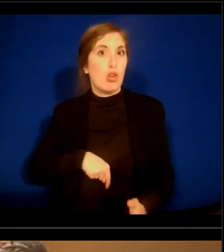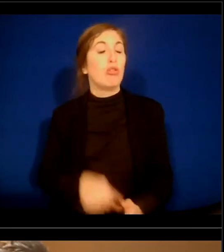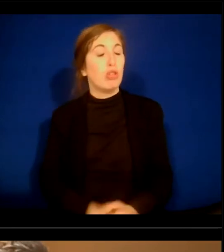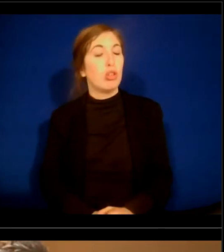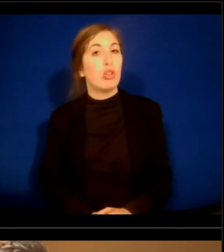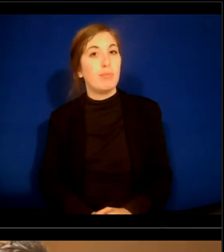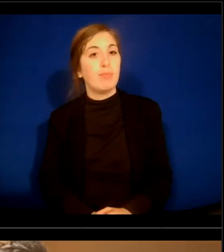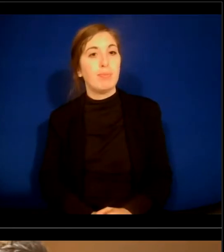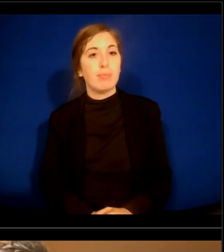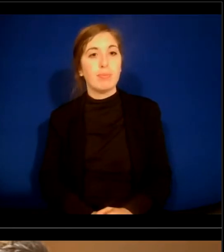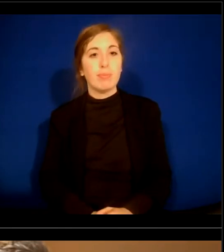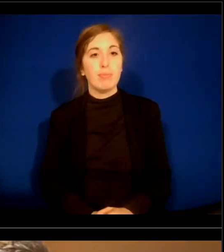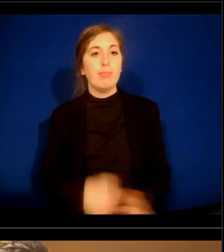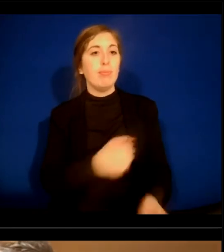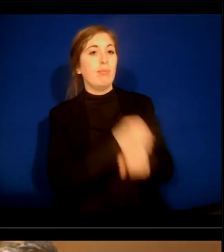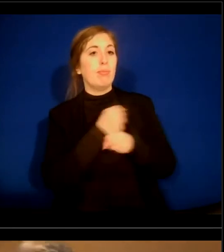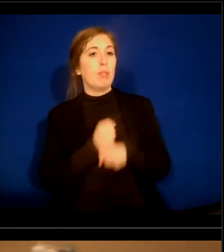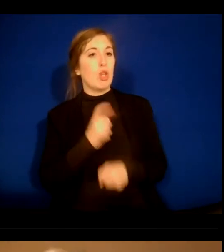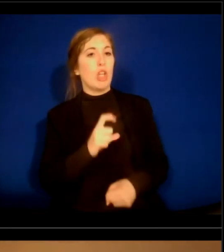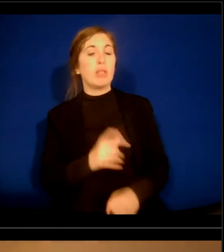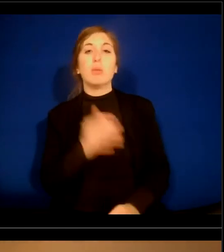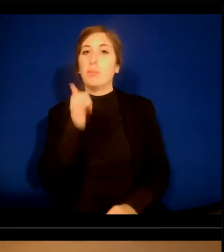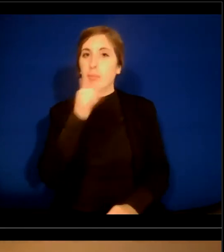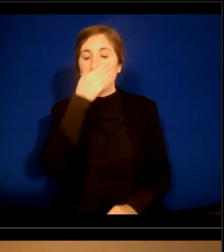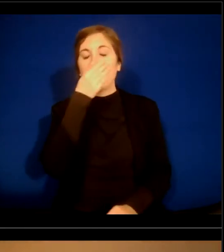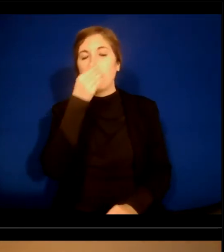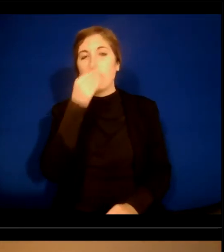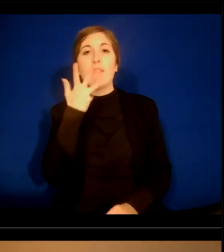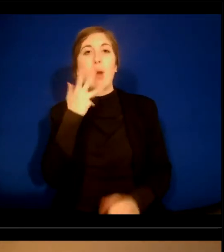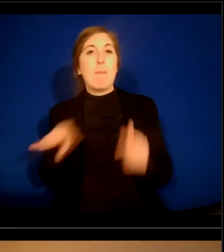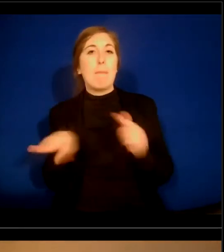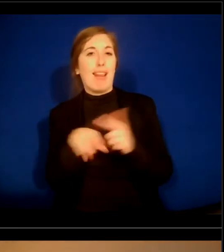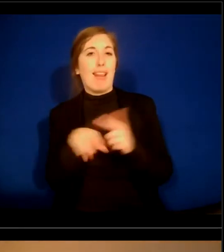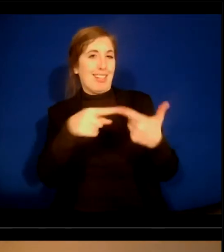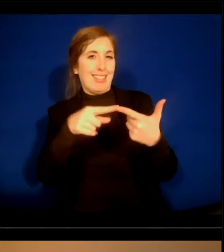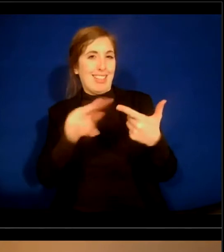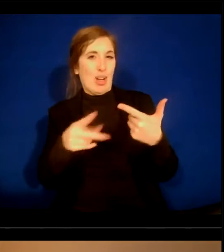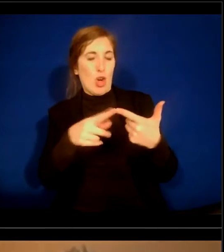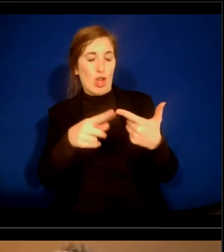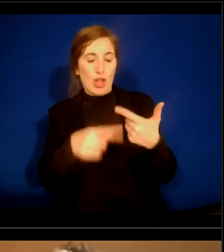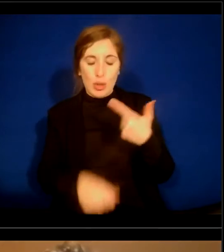Sì, partirei dal secondo punto, in effetti.